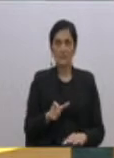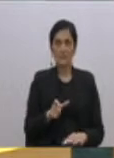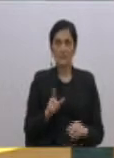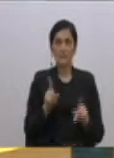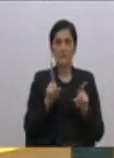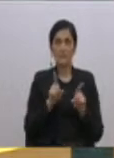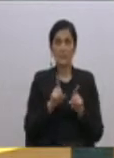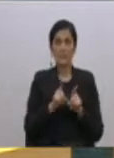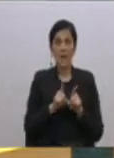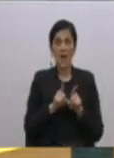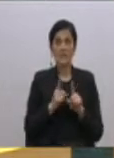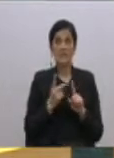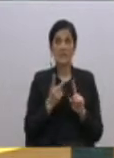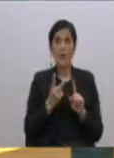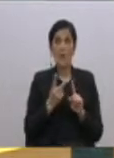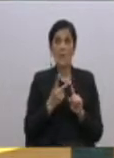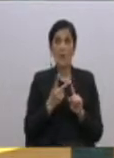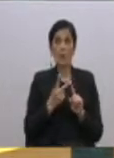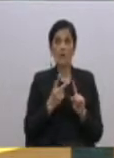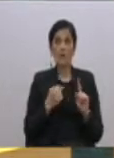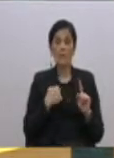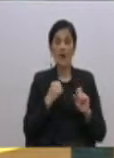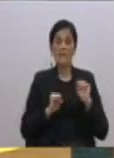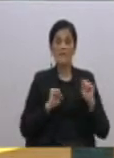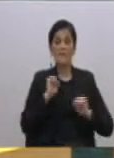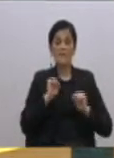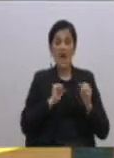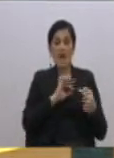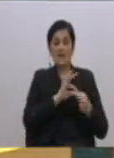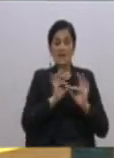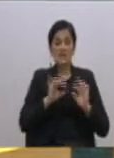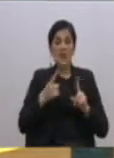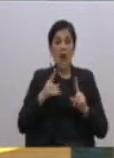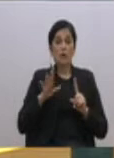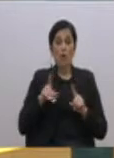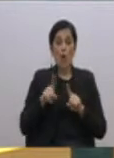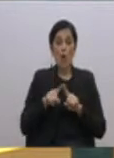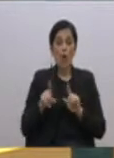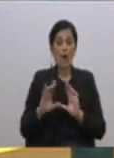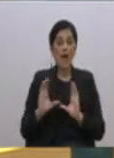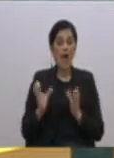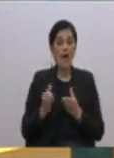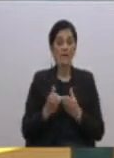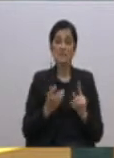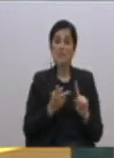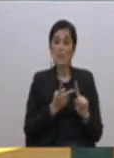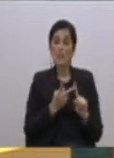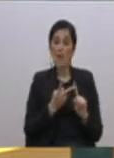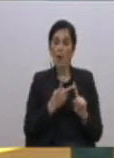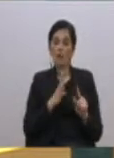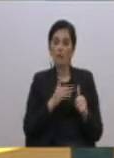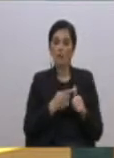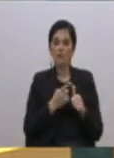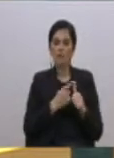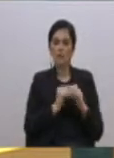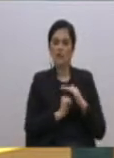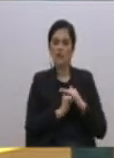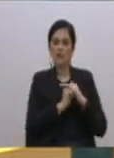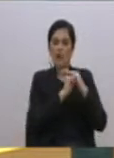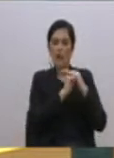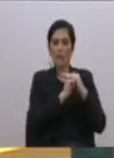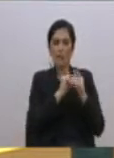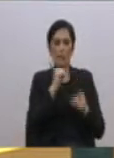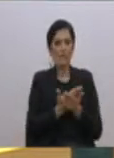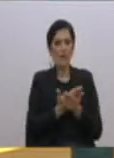Ასევე მეორე სათითაოდ ვეცდები ახსნა რატო იყო ეს ასე დალაგებული, მაგრამ ასევე იყო მეორე ტიპის რეპუტაცია, რომელიც რაღაც